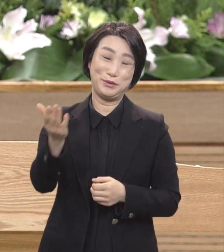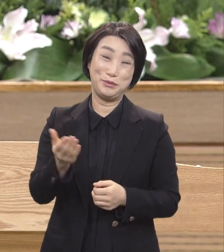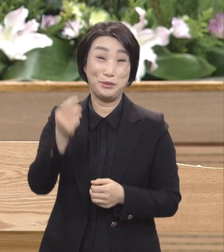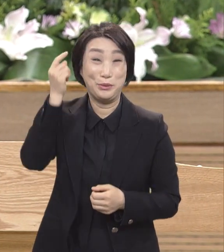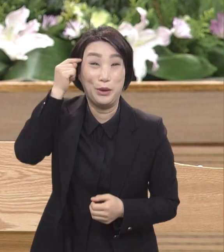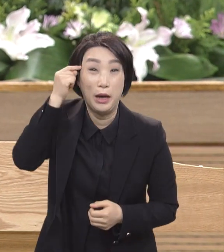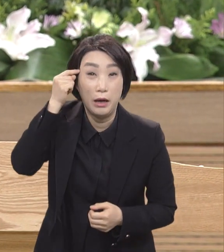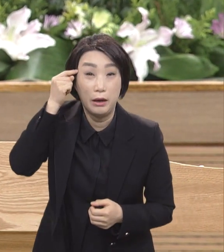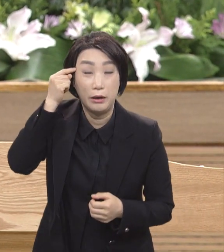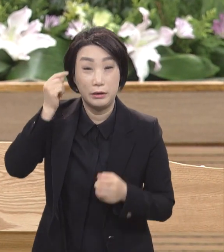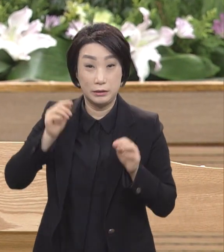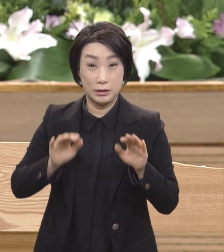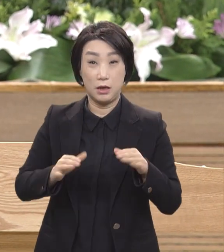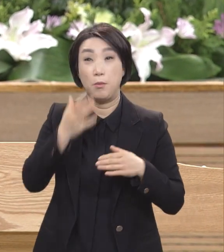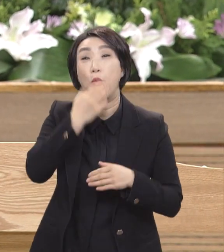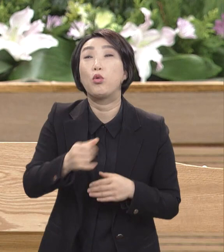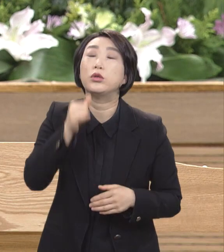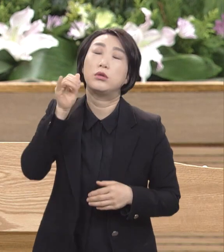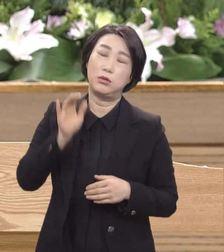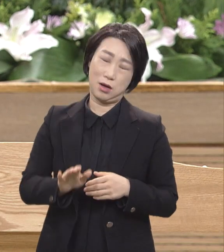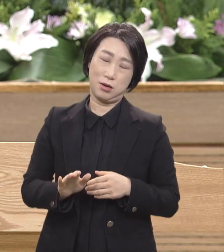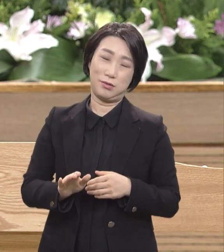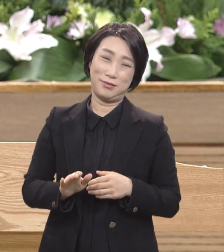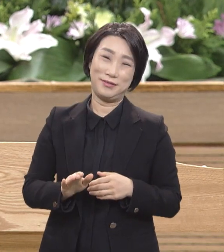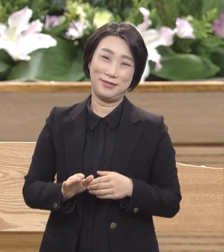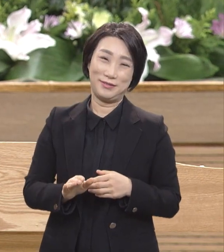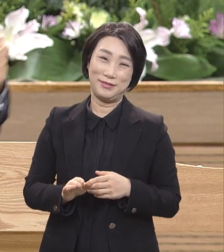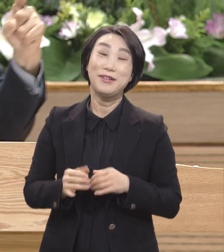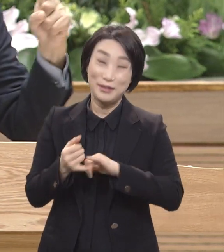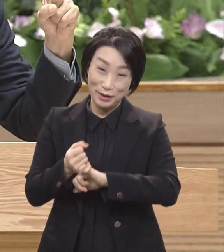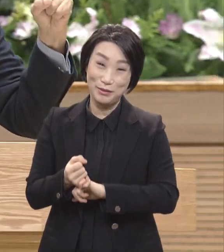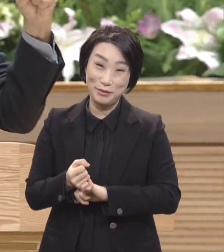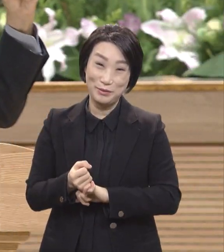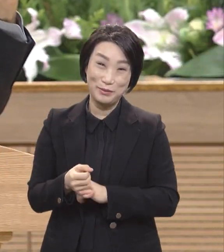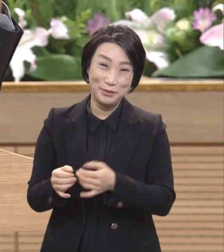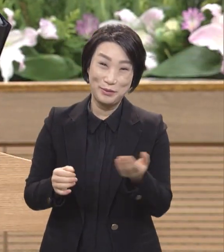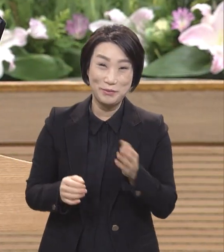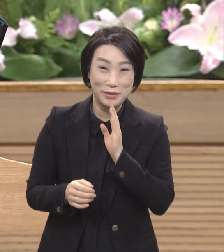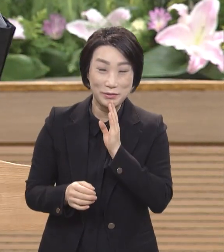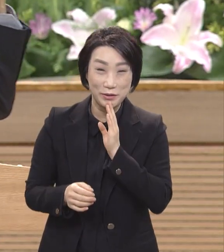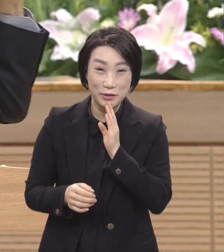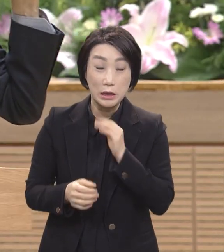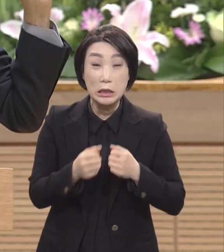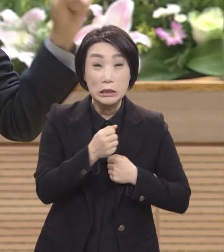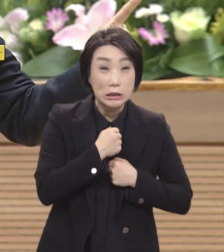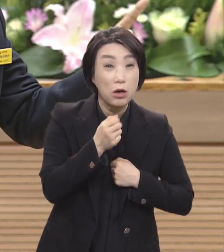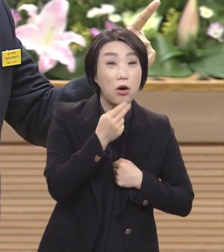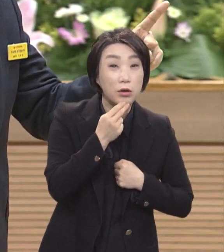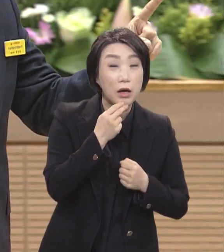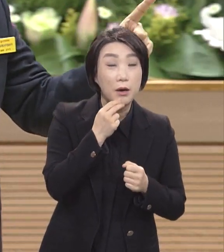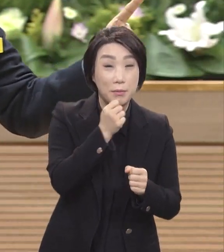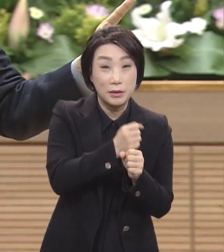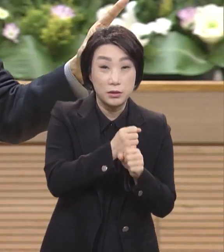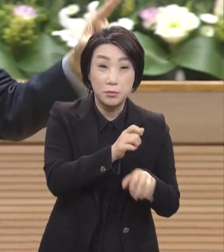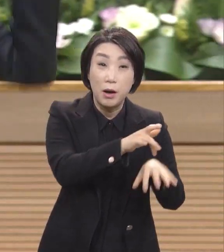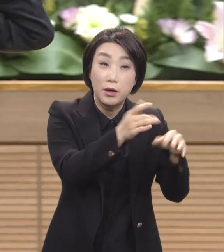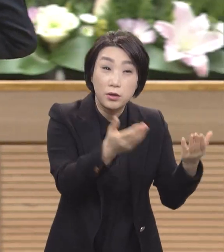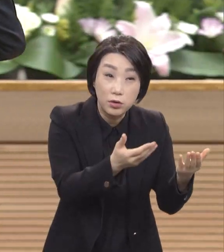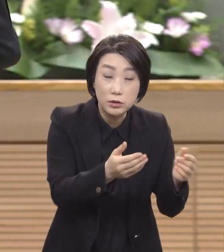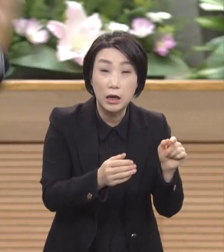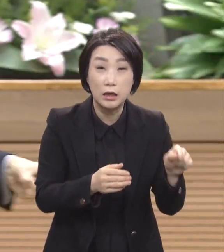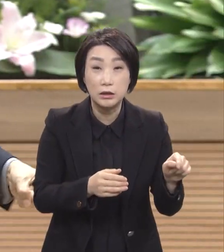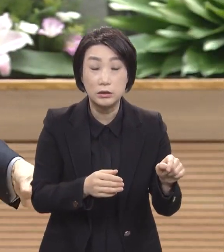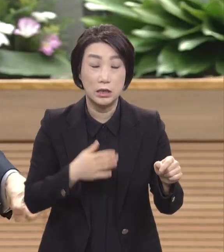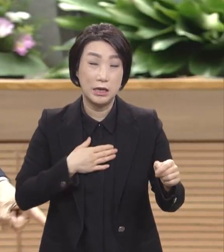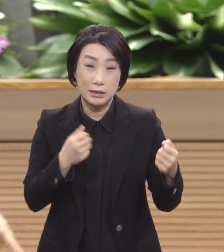왜냐? 복이 있다 이 말이오. 자, 못 지키게 하는 마귀 역사와